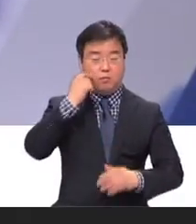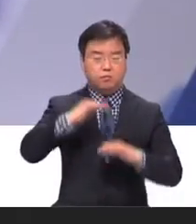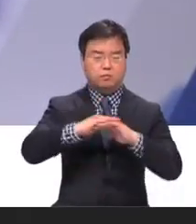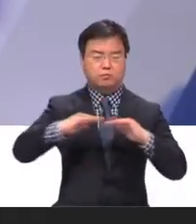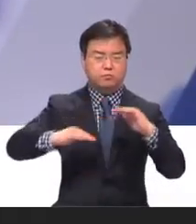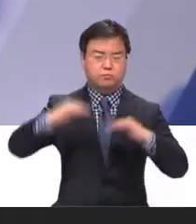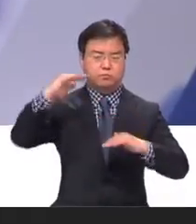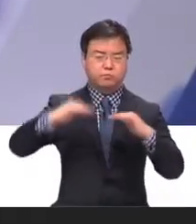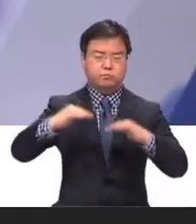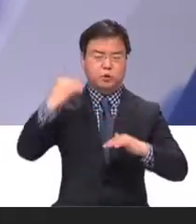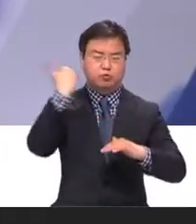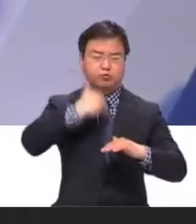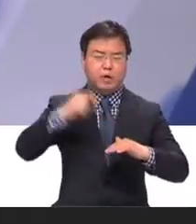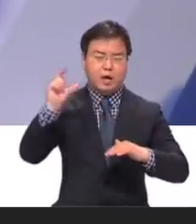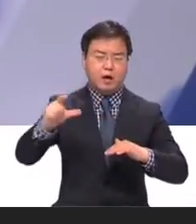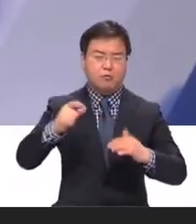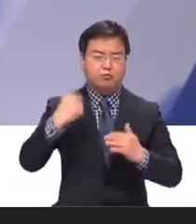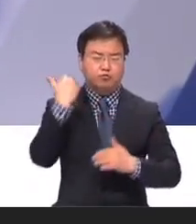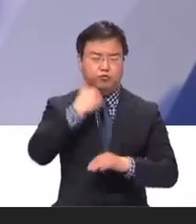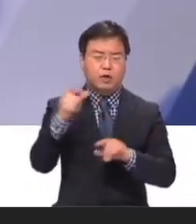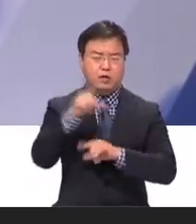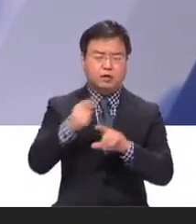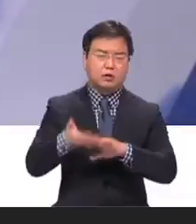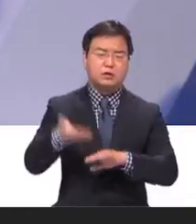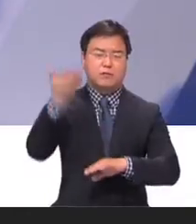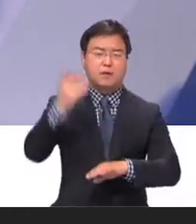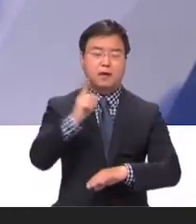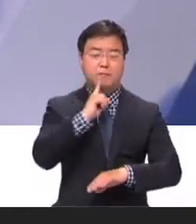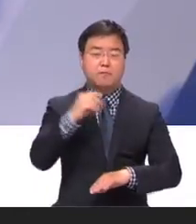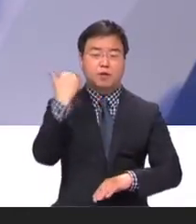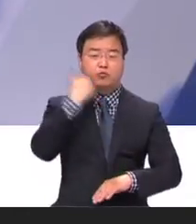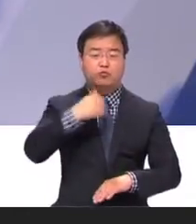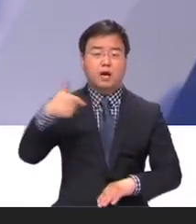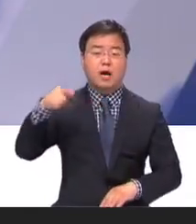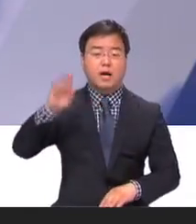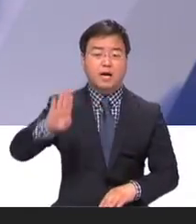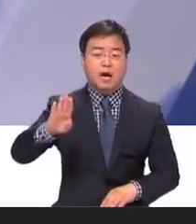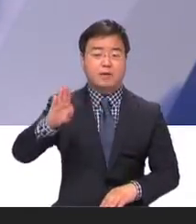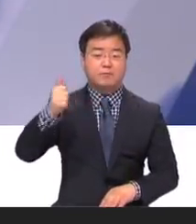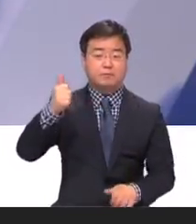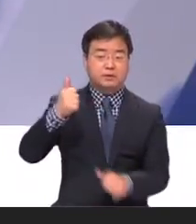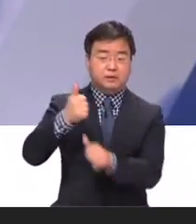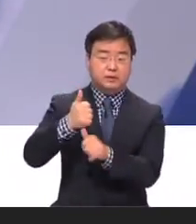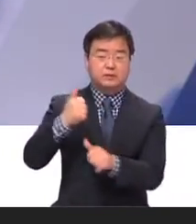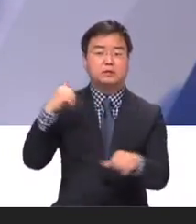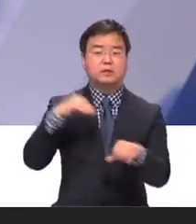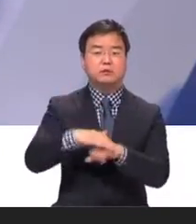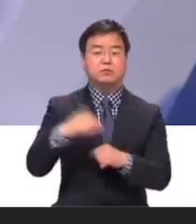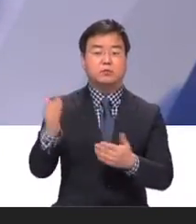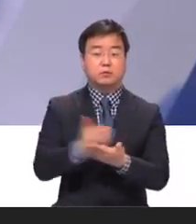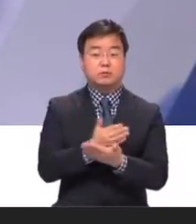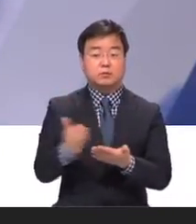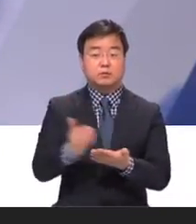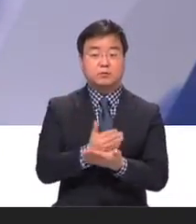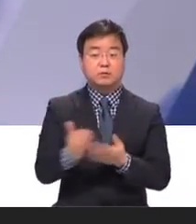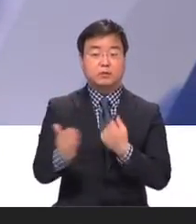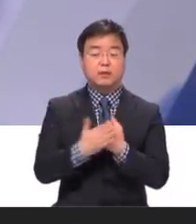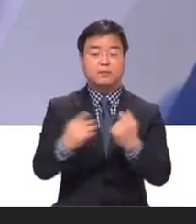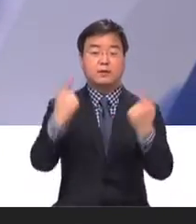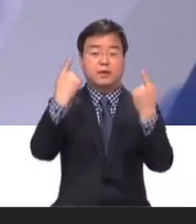관계, 누가 강하냐, 누가 선배냐, 이런 식으로 누가 갑이냐, 누가 을이냐, 이런 식으로 대하다 보니까 이제